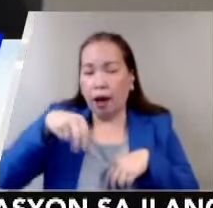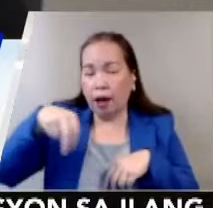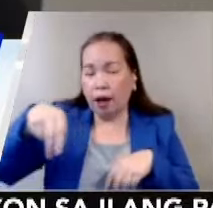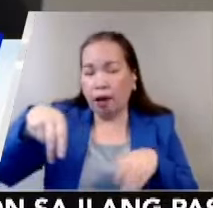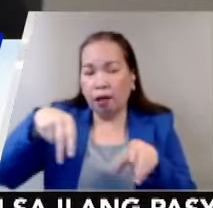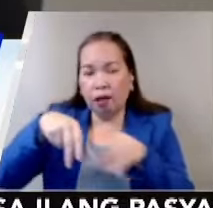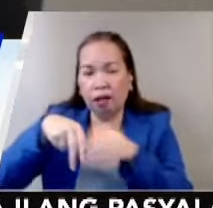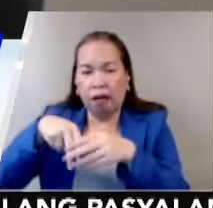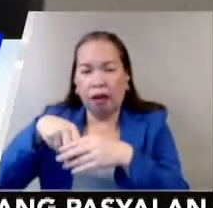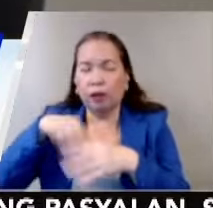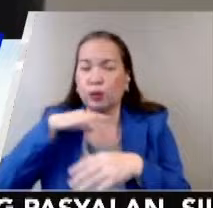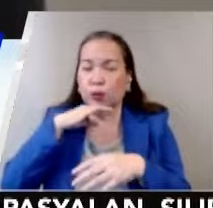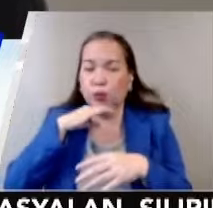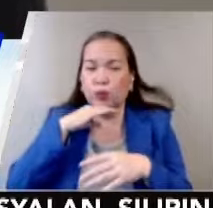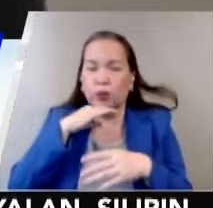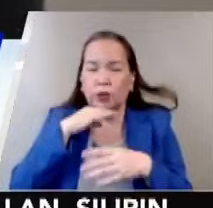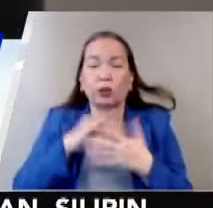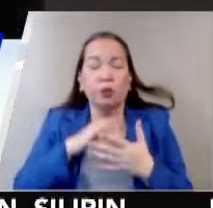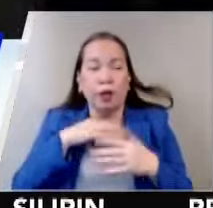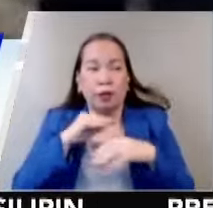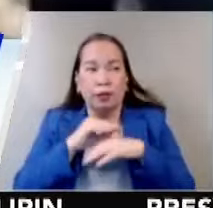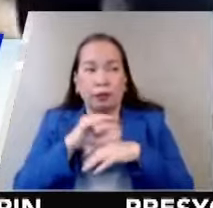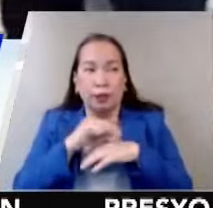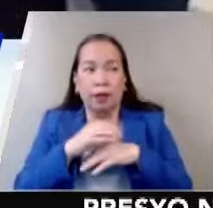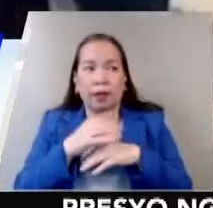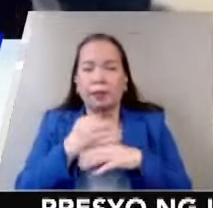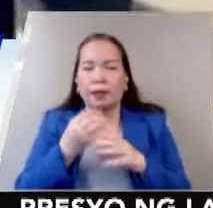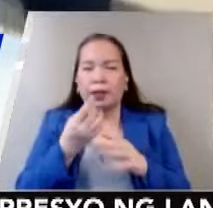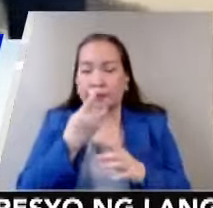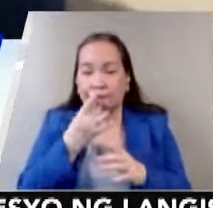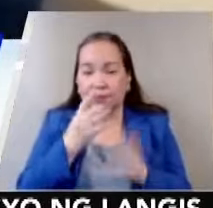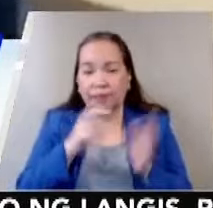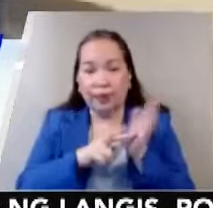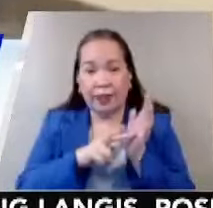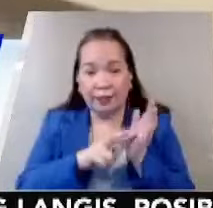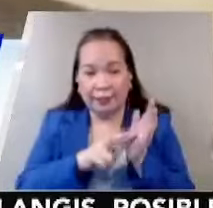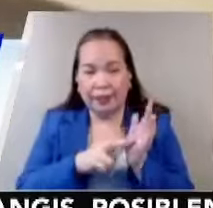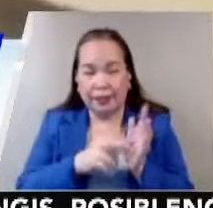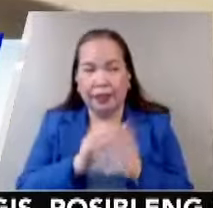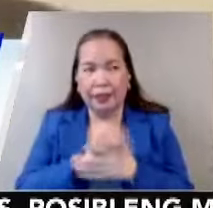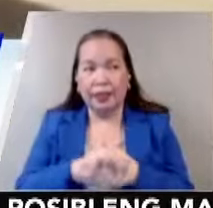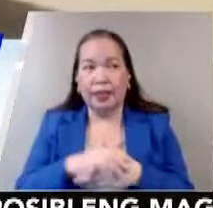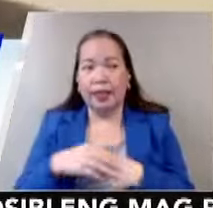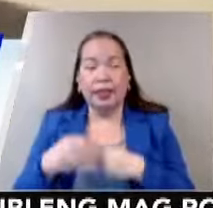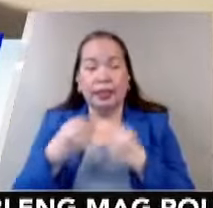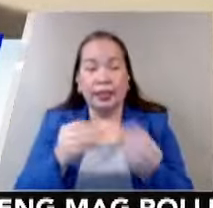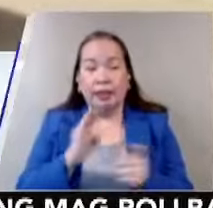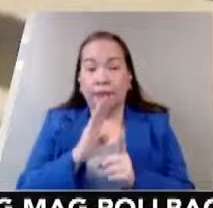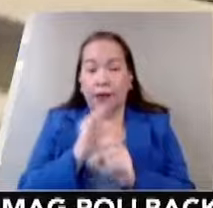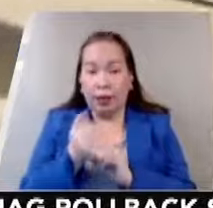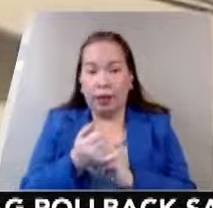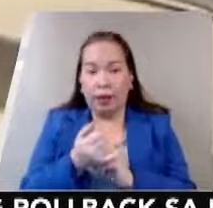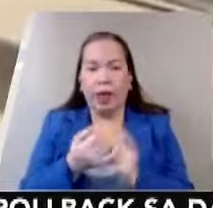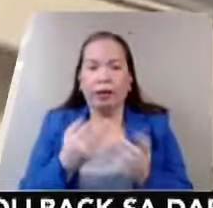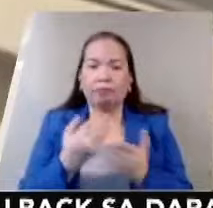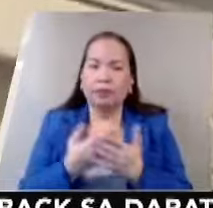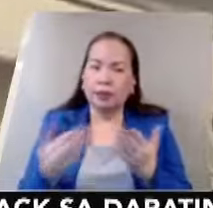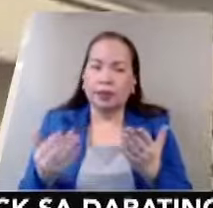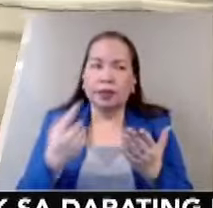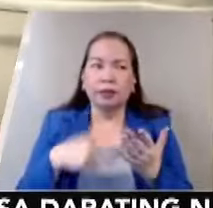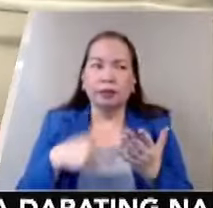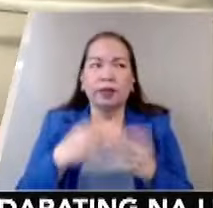po, ang advice na lang ho ay mag-vitamins ho. Nagbigay rin ng barangay ng materyales para sa pagsasaayos ng